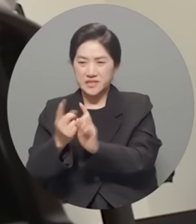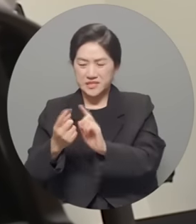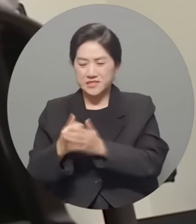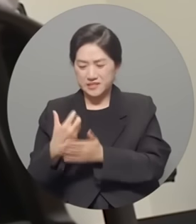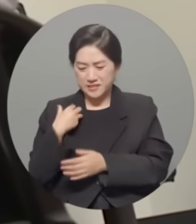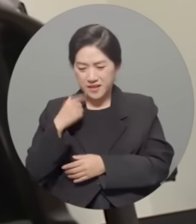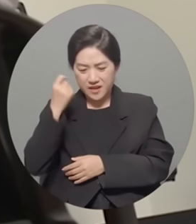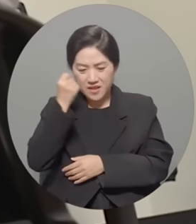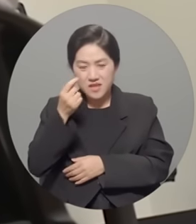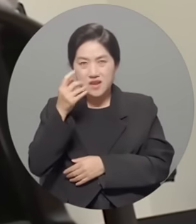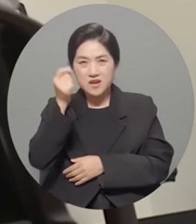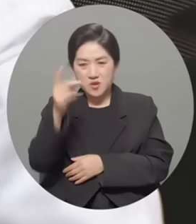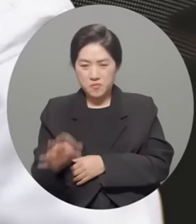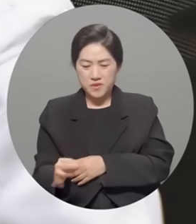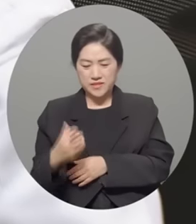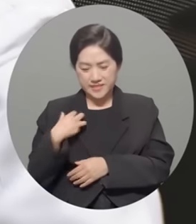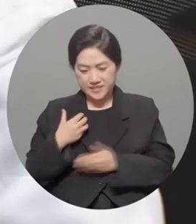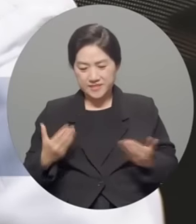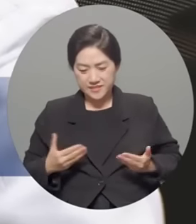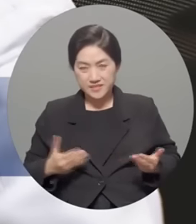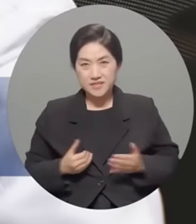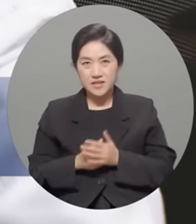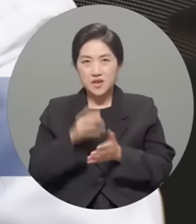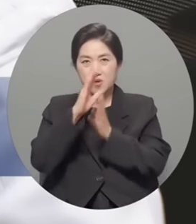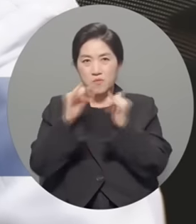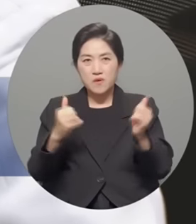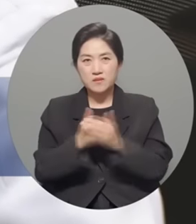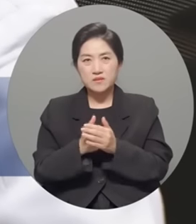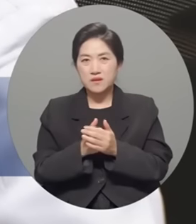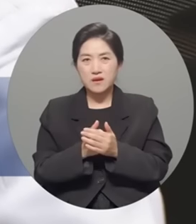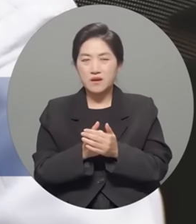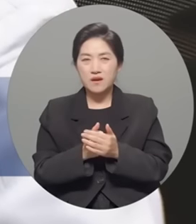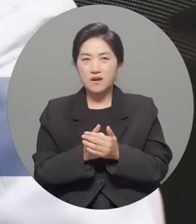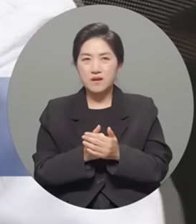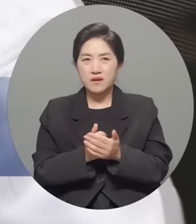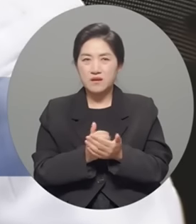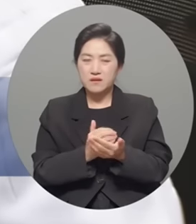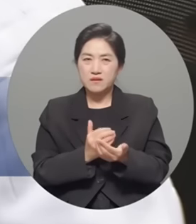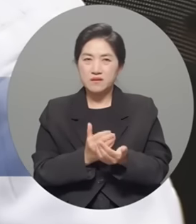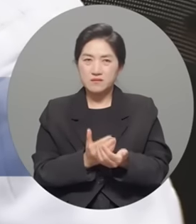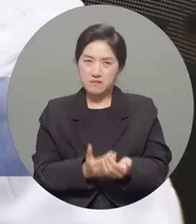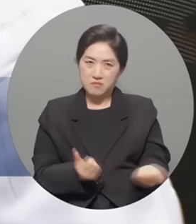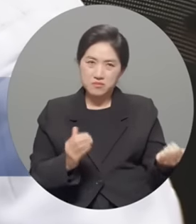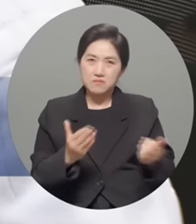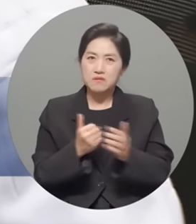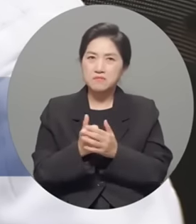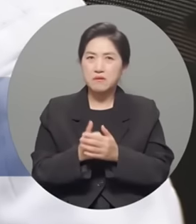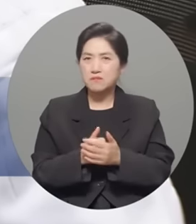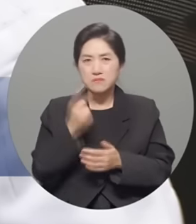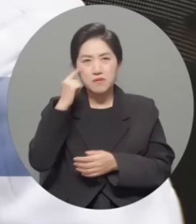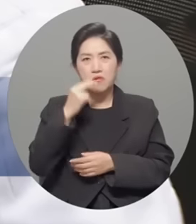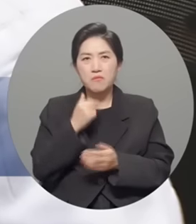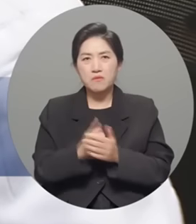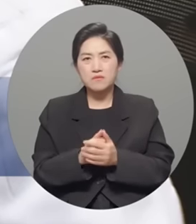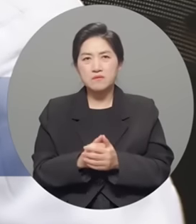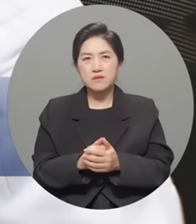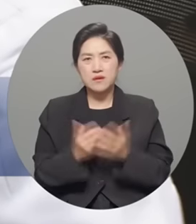10번씩 당직을 맡아왔습니다. 환자를 못 보게 될 줄은 이런 식으로 못 보게 될 줄은 몰랐고요. 저희는 그냥 캄캄한